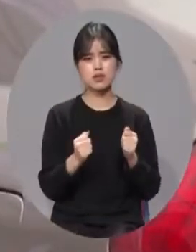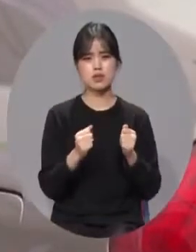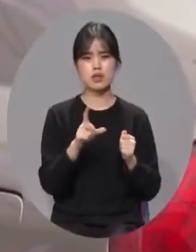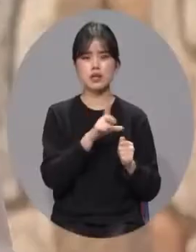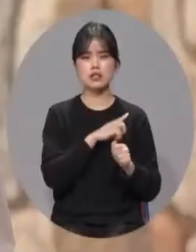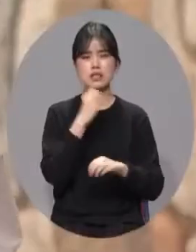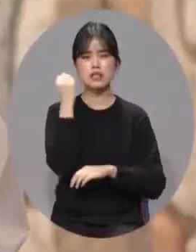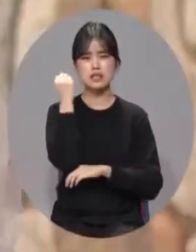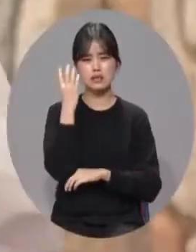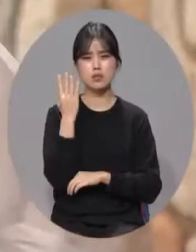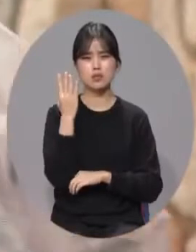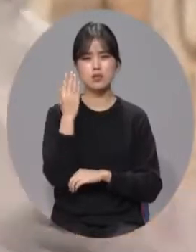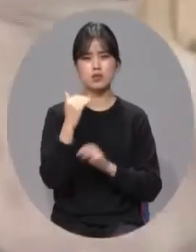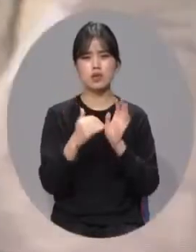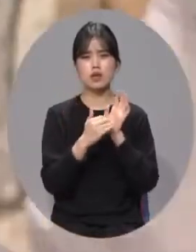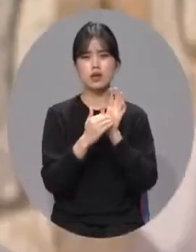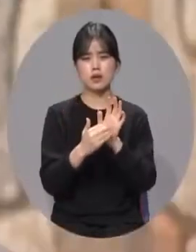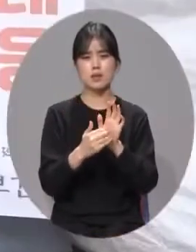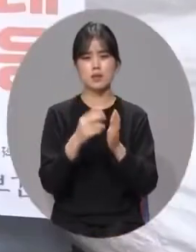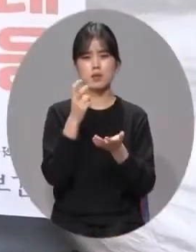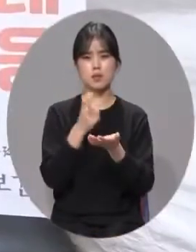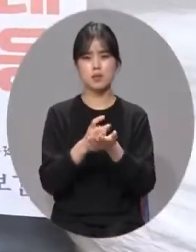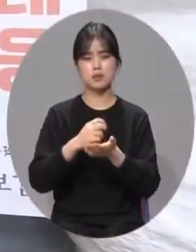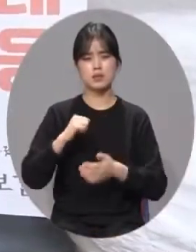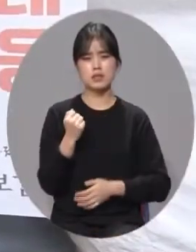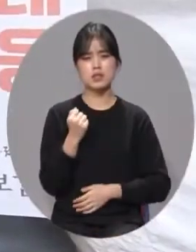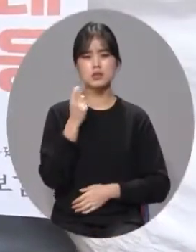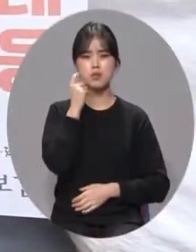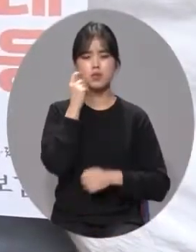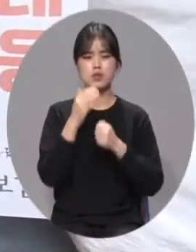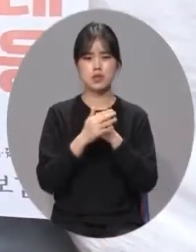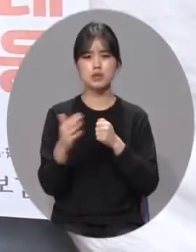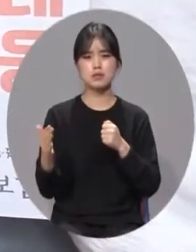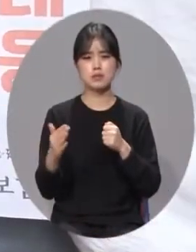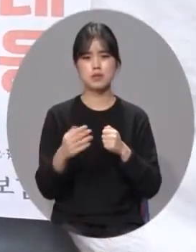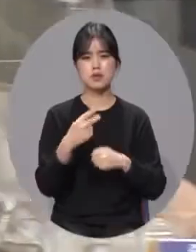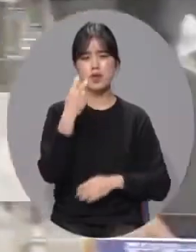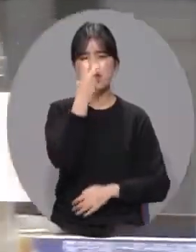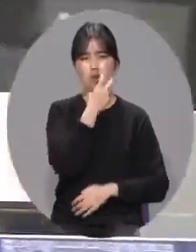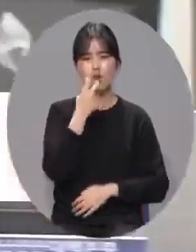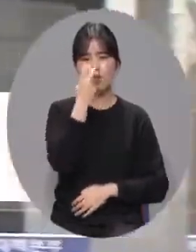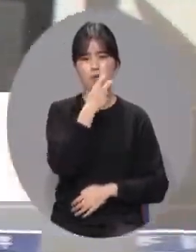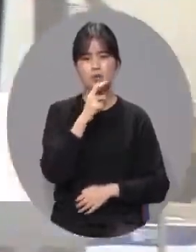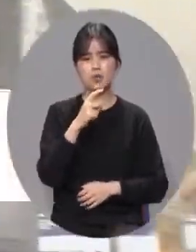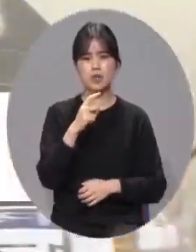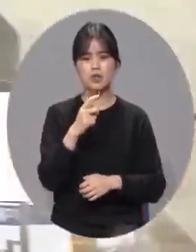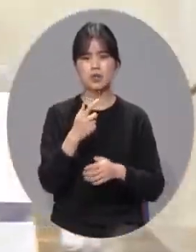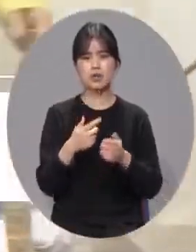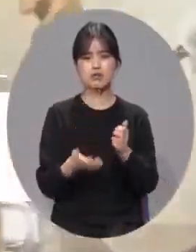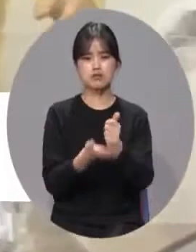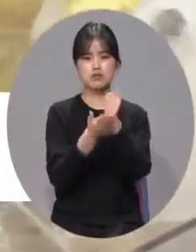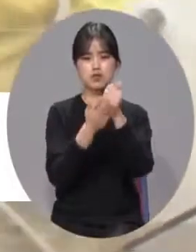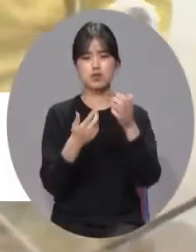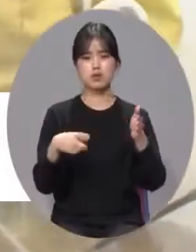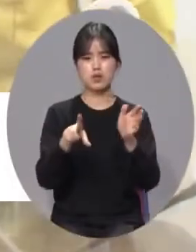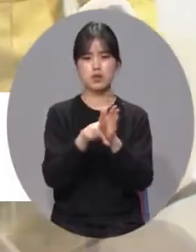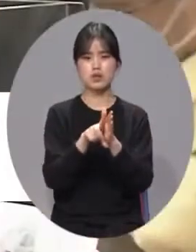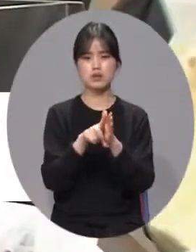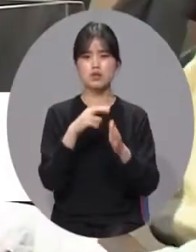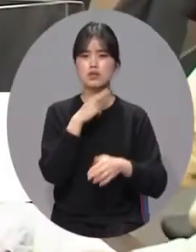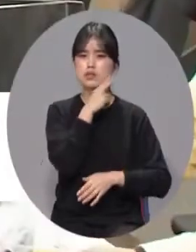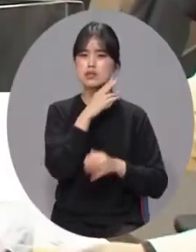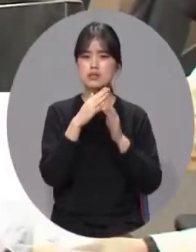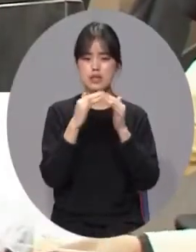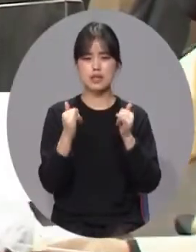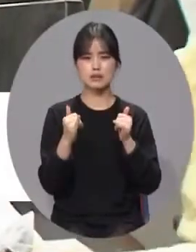가장 기본적인 방역수칙이 지켜지지 않는 겁니다. 진단검사를 독려하기 위해 의심 증상자는